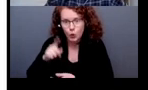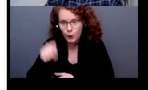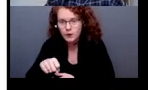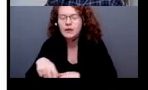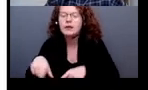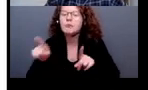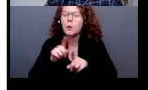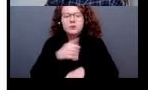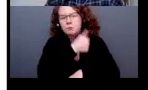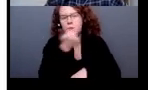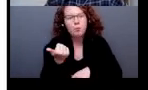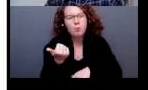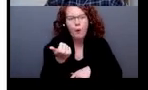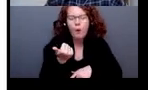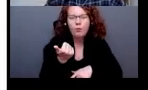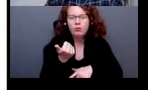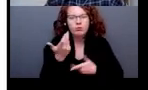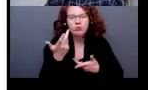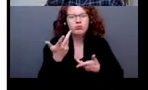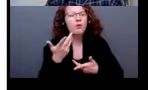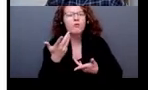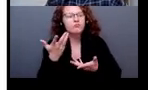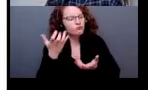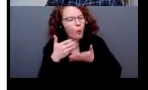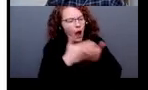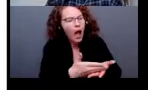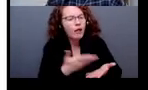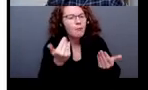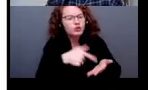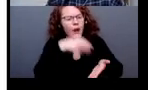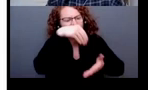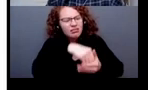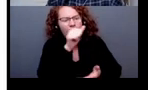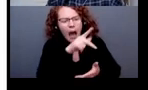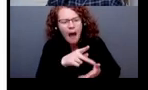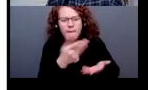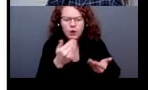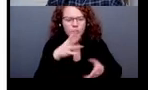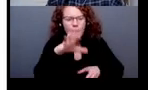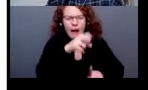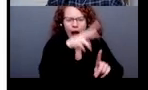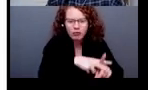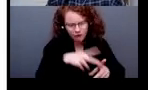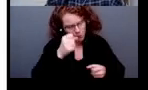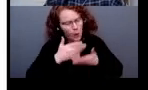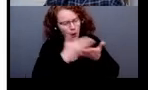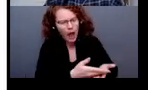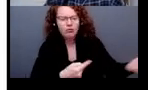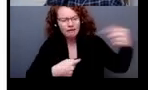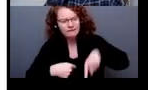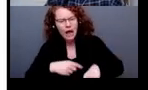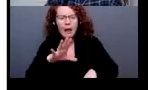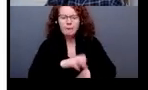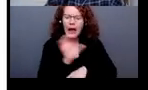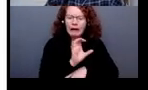pour d'autres, hein, aider à prendre rendez-vous, parfois venir boire un café et juste discuter de son smartphone qui a été réparé